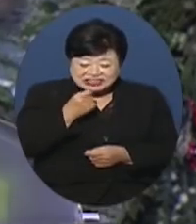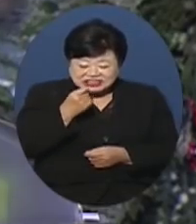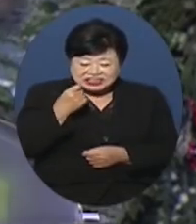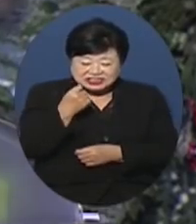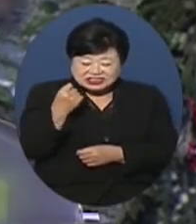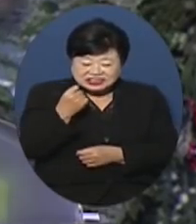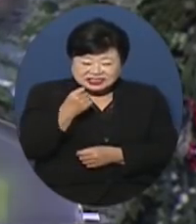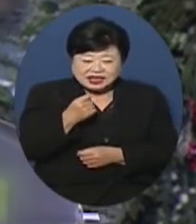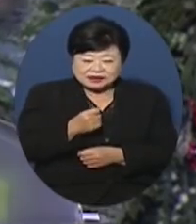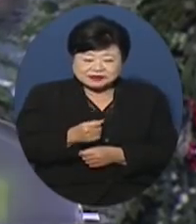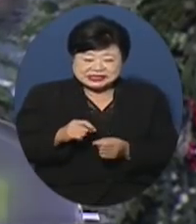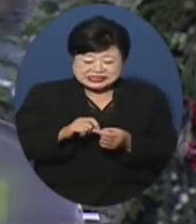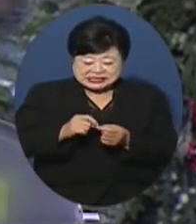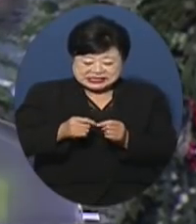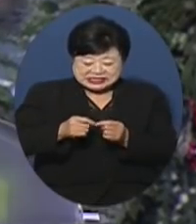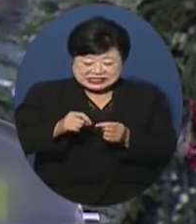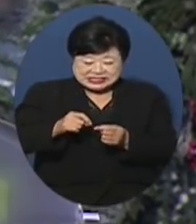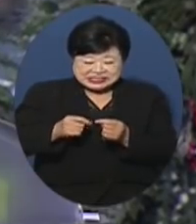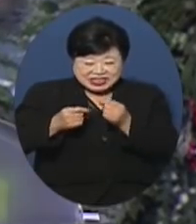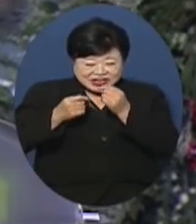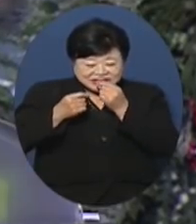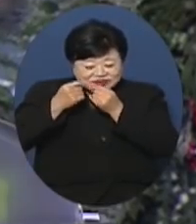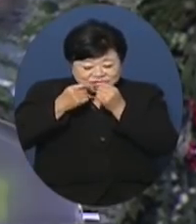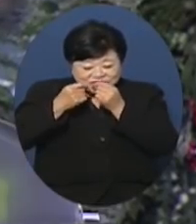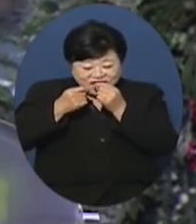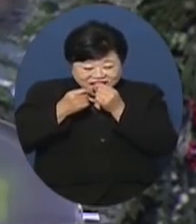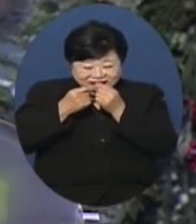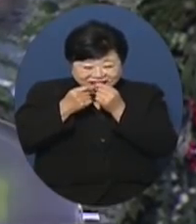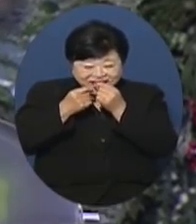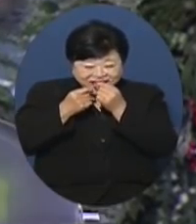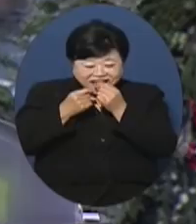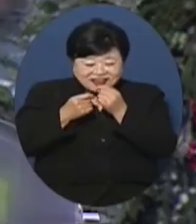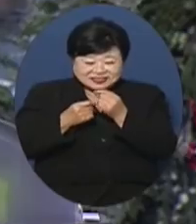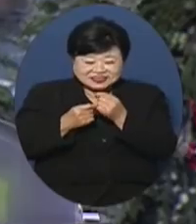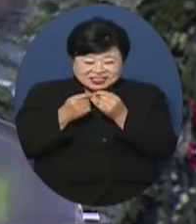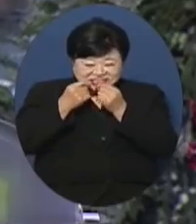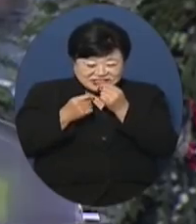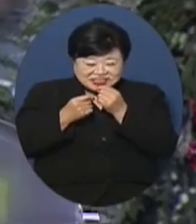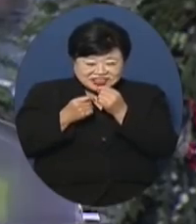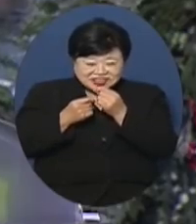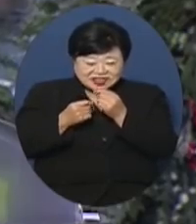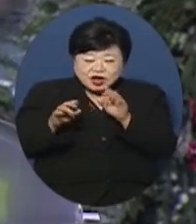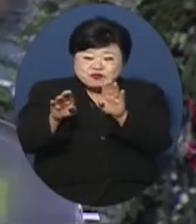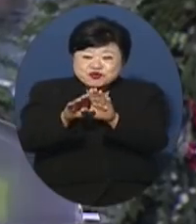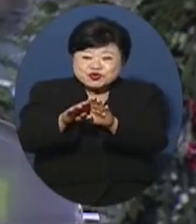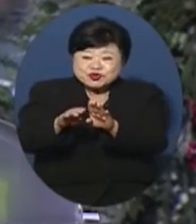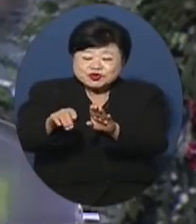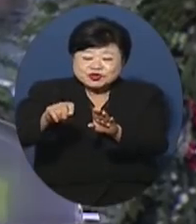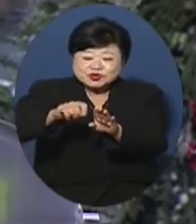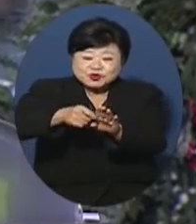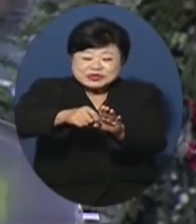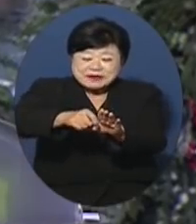되면 실을 가지고 와서 그 실을 문고리에다가